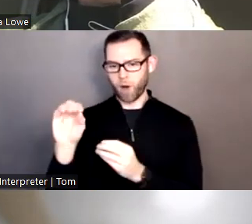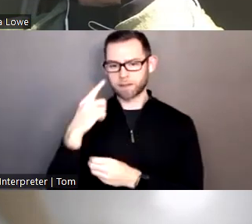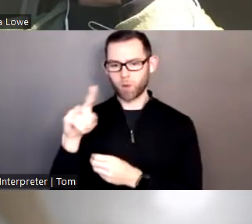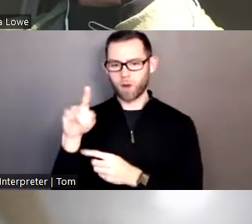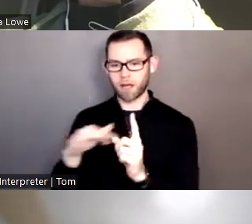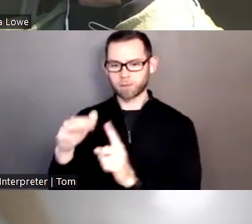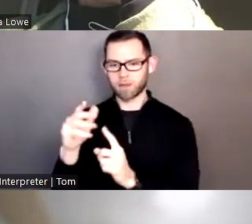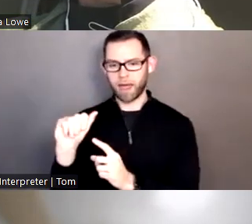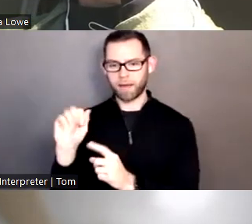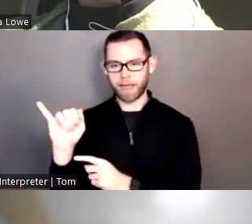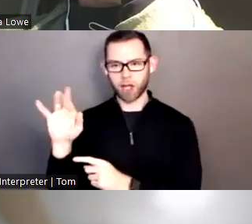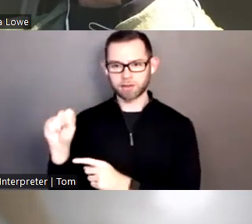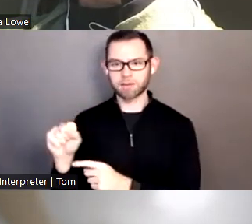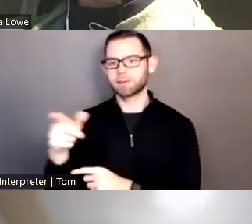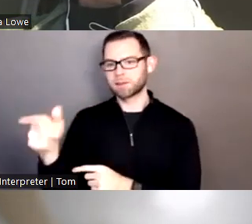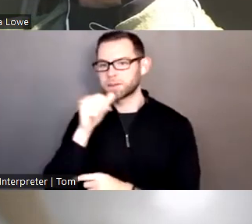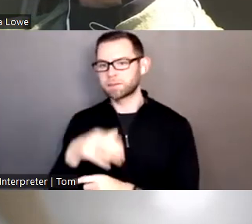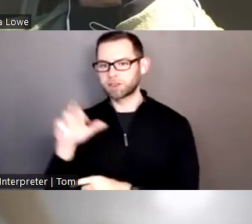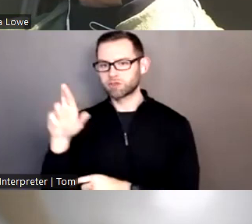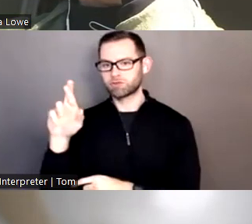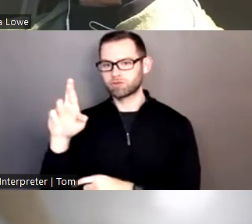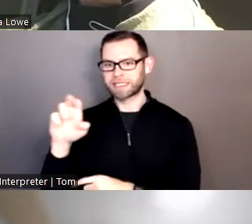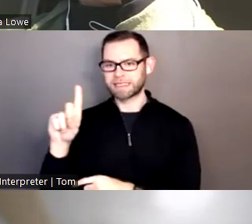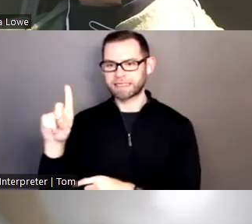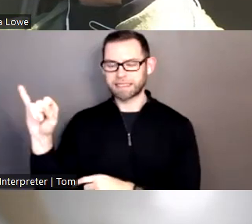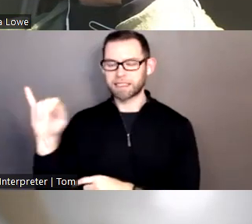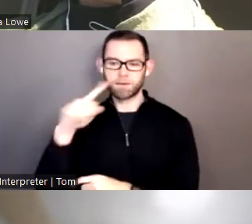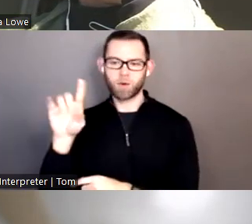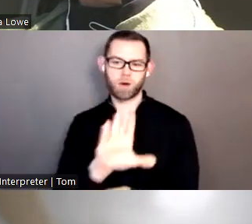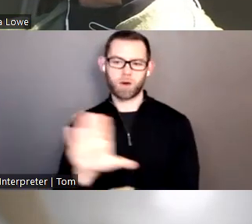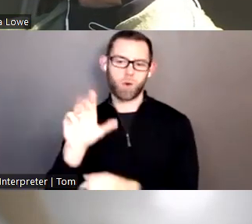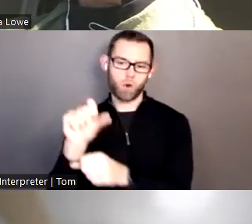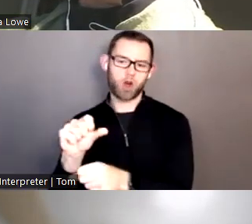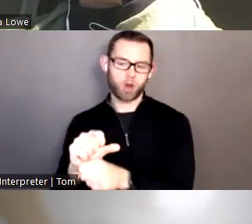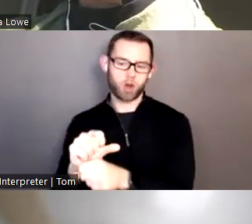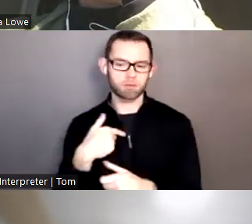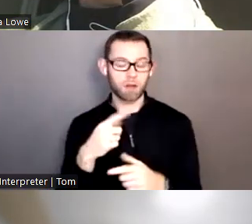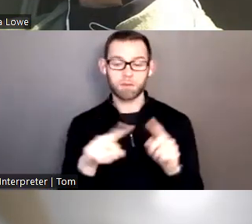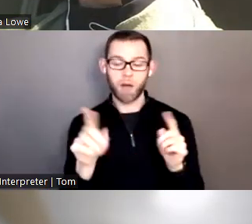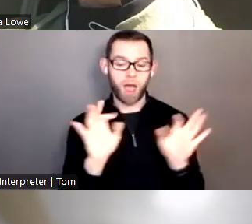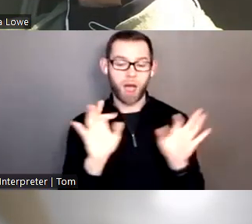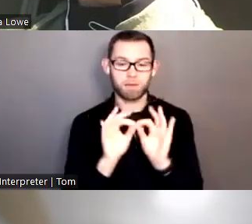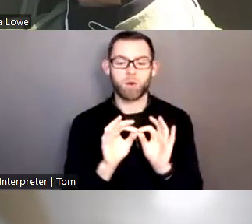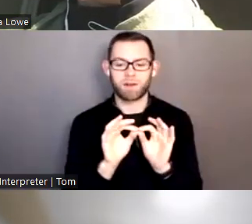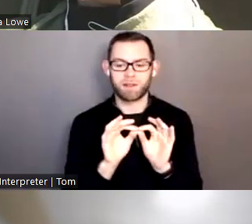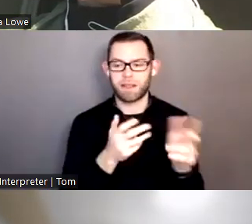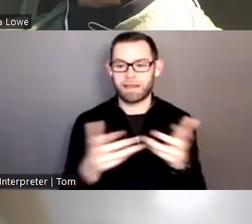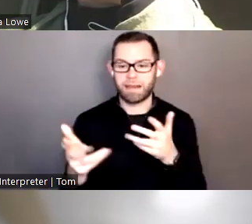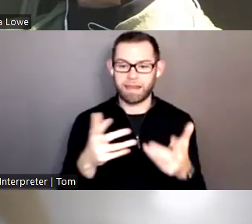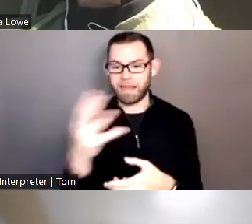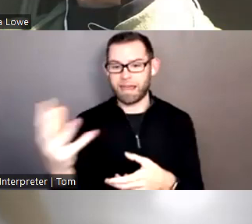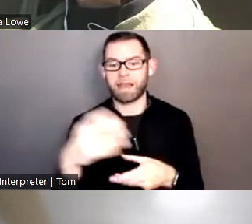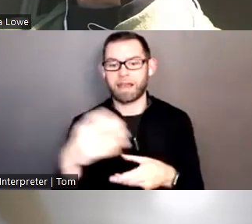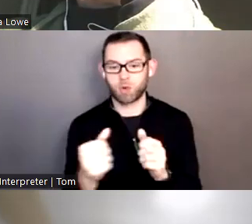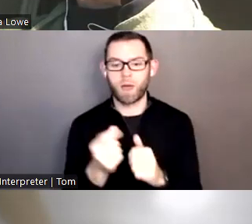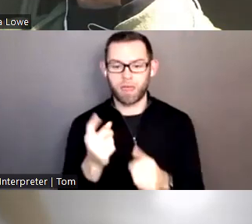were able to do over the last a couple of weeks in regards to this implosion. But more importantly, engaging with us over the last 20 months